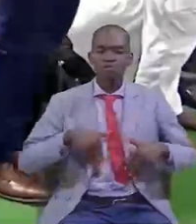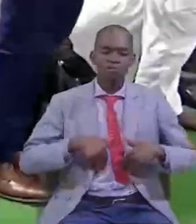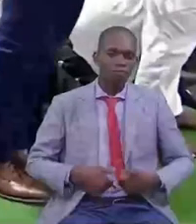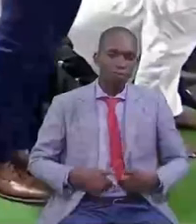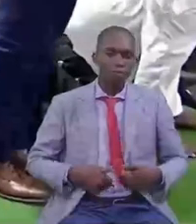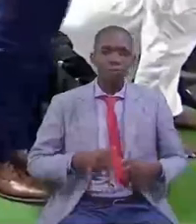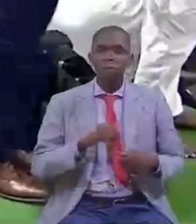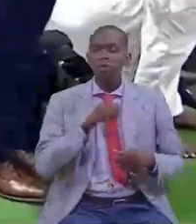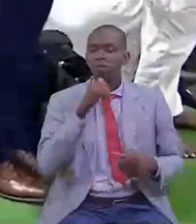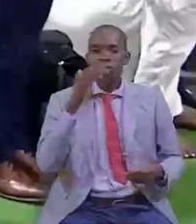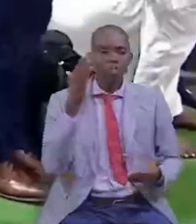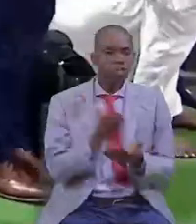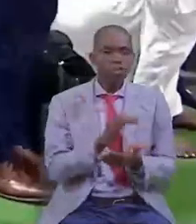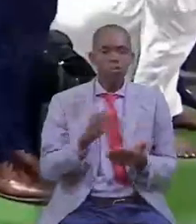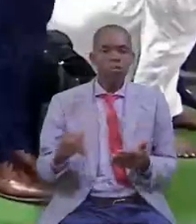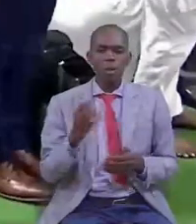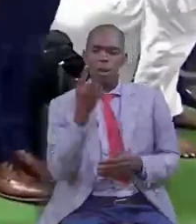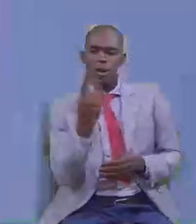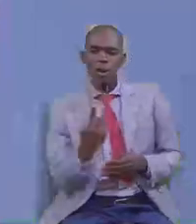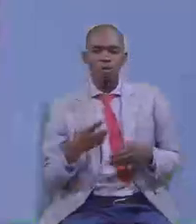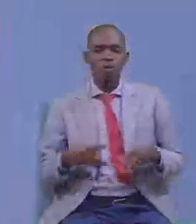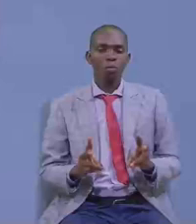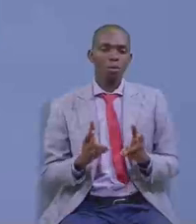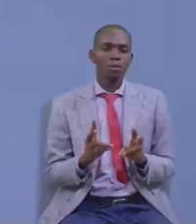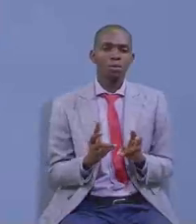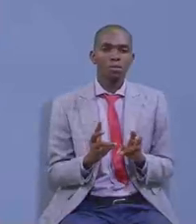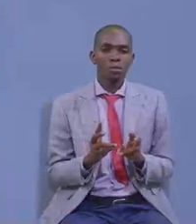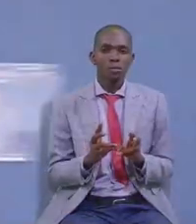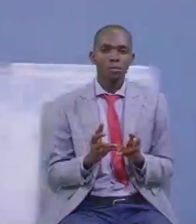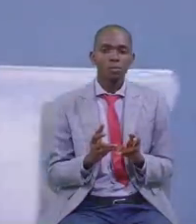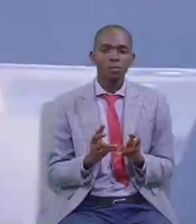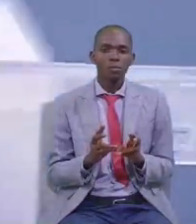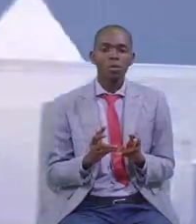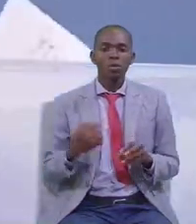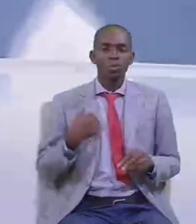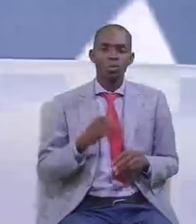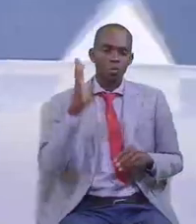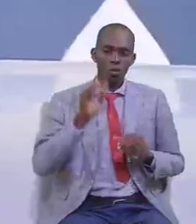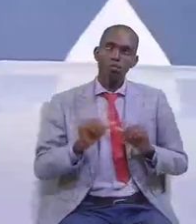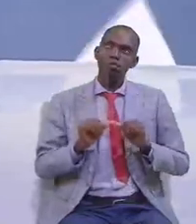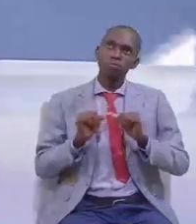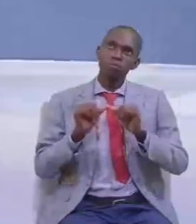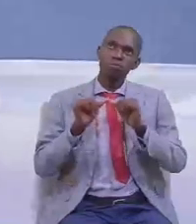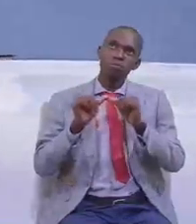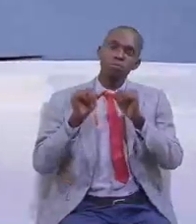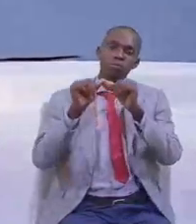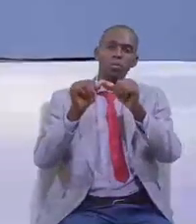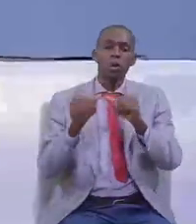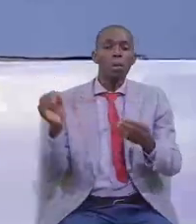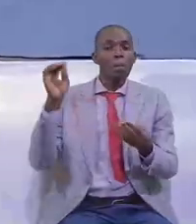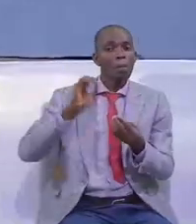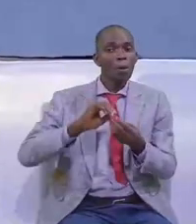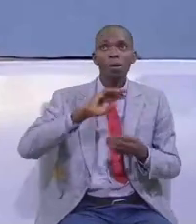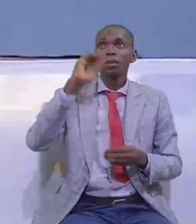Tu ne t'arrêteras pas au beau milieu de la voie. Nous avançons. Plus de grâce pour que tu